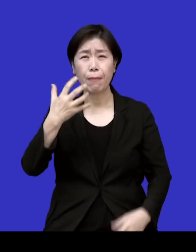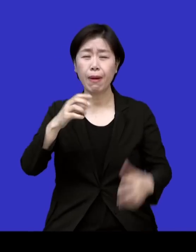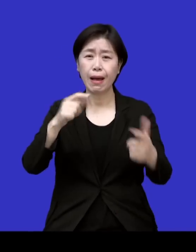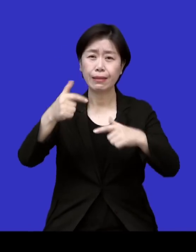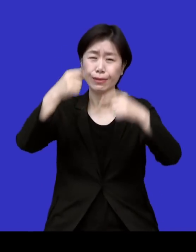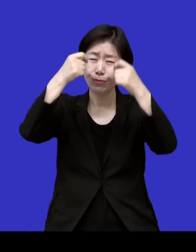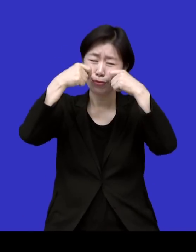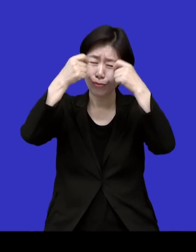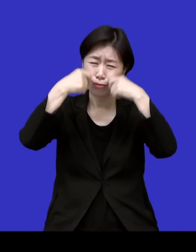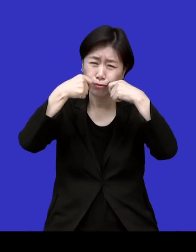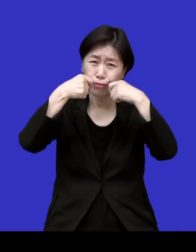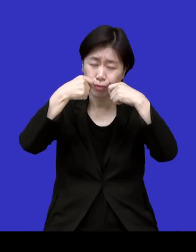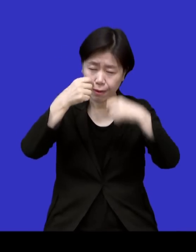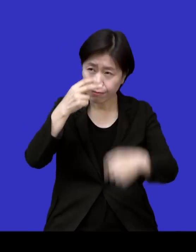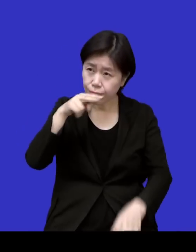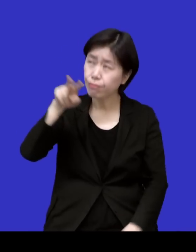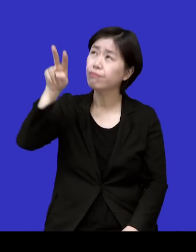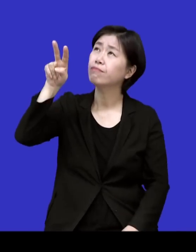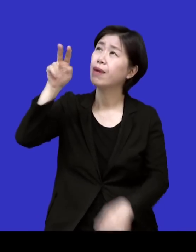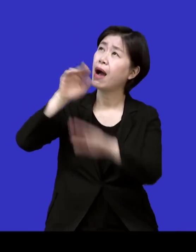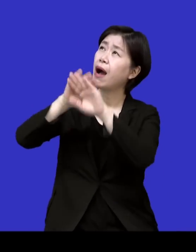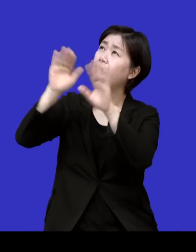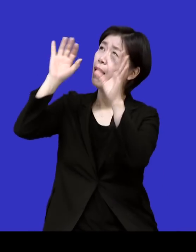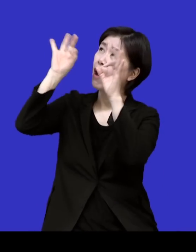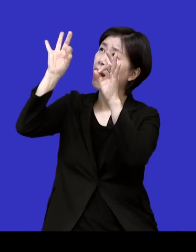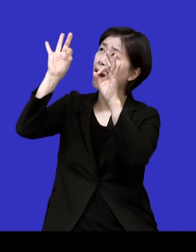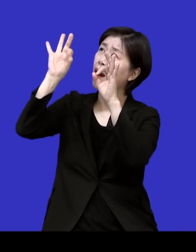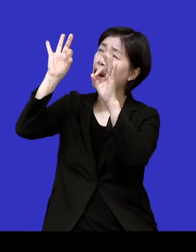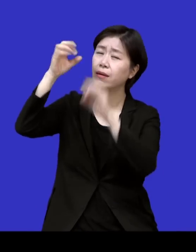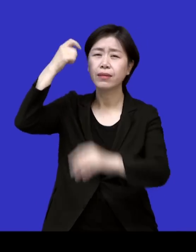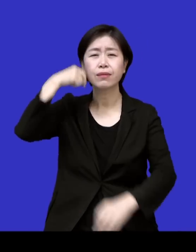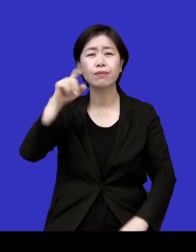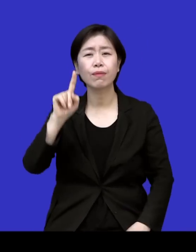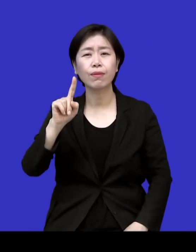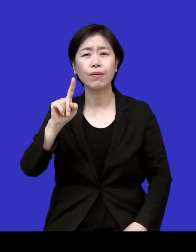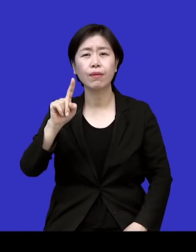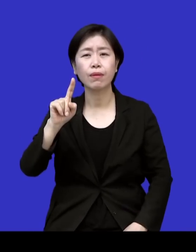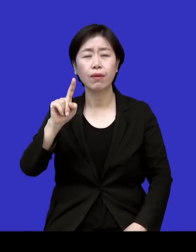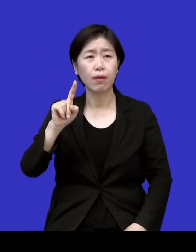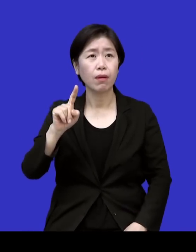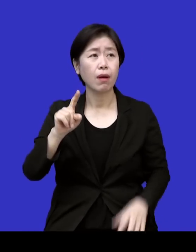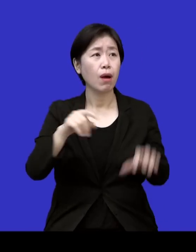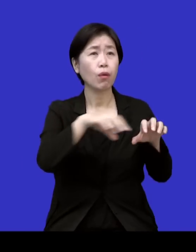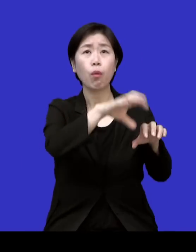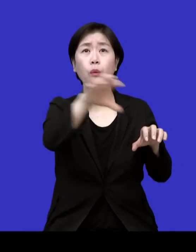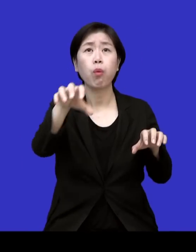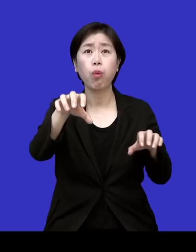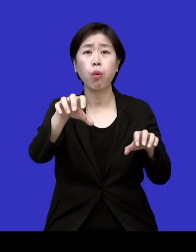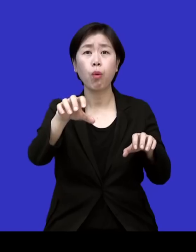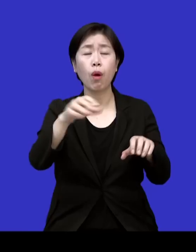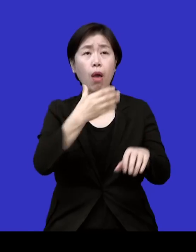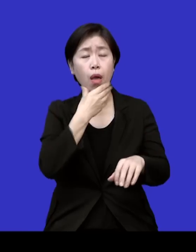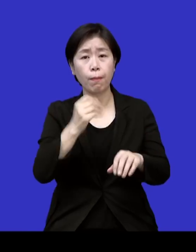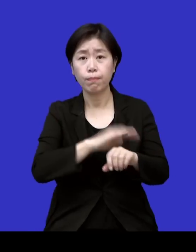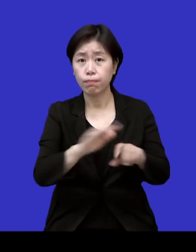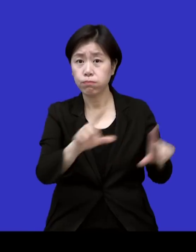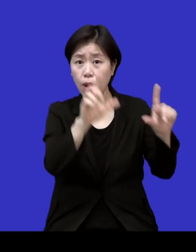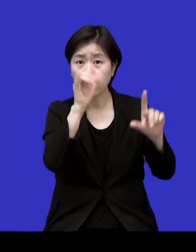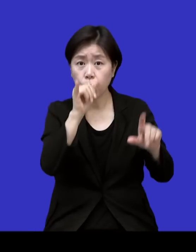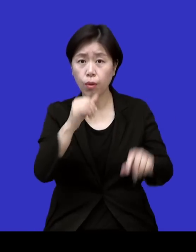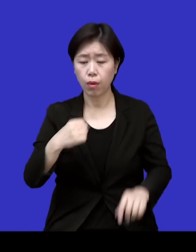하늘인데 왜 그 아래 우리만 이렇게 불행할까? 이제 그런 생각하면서 좀 많이 울었던 것 같고 네.